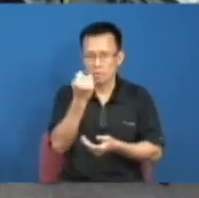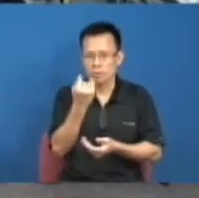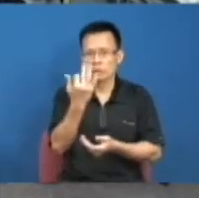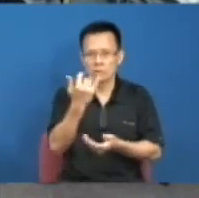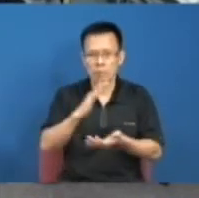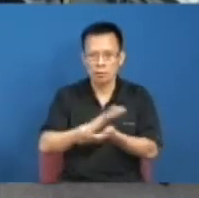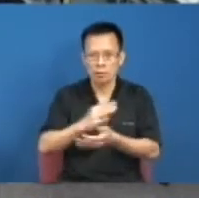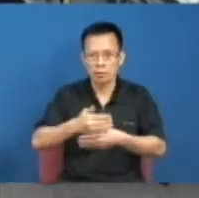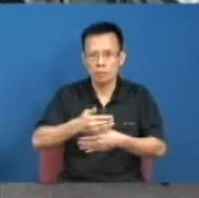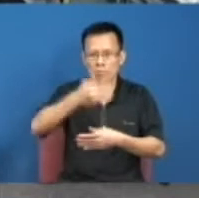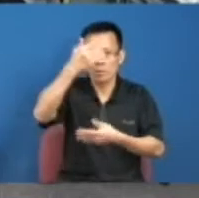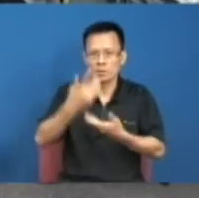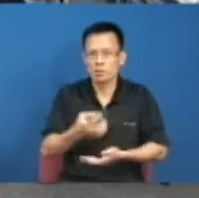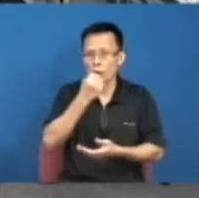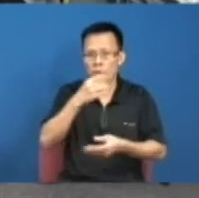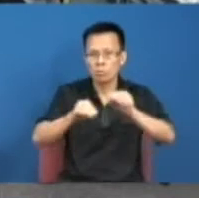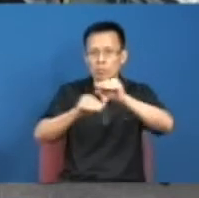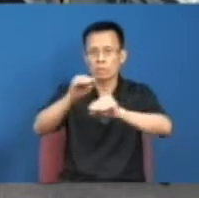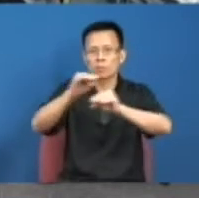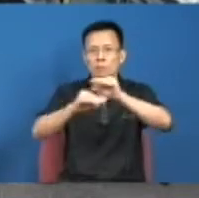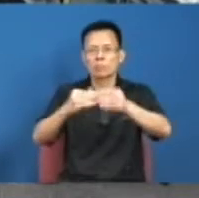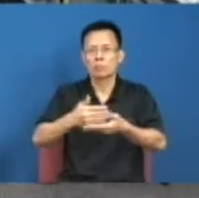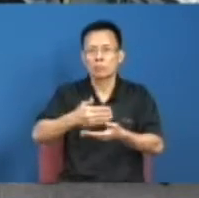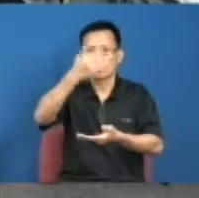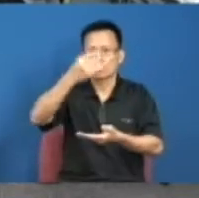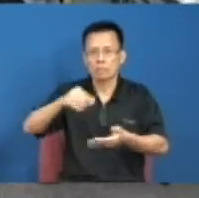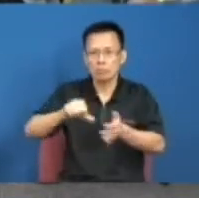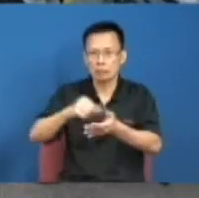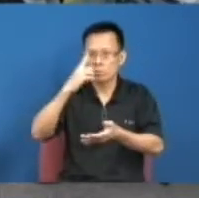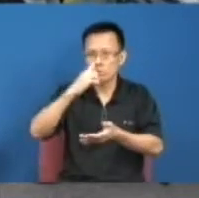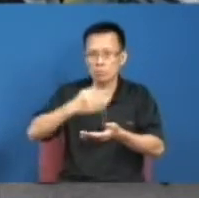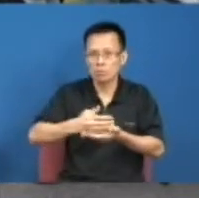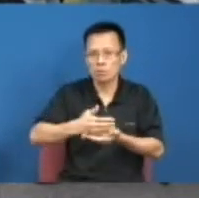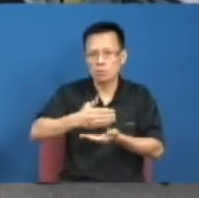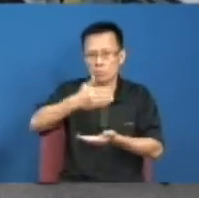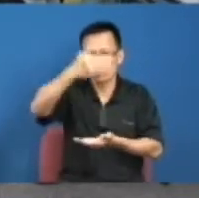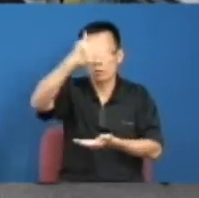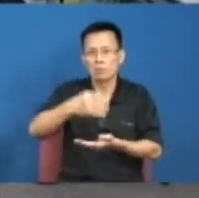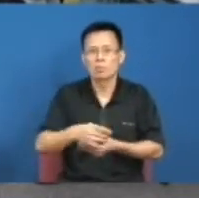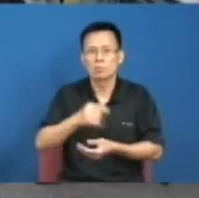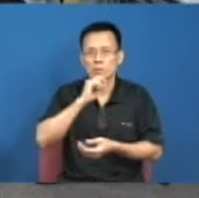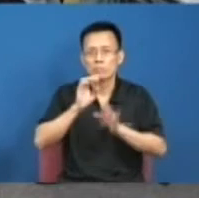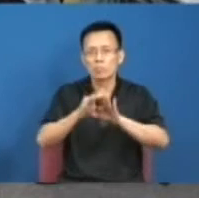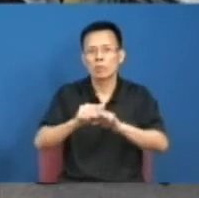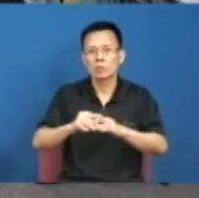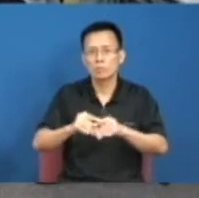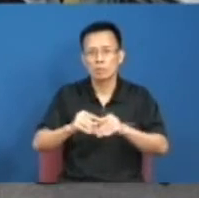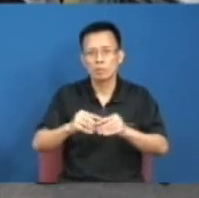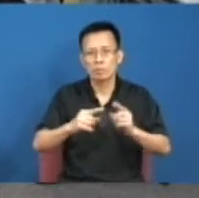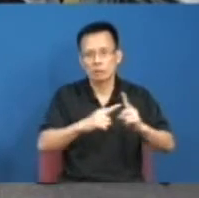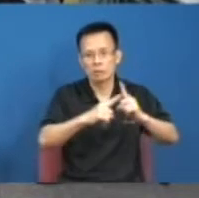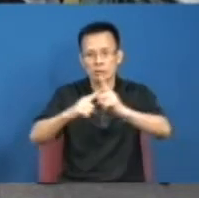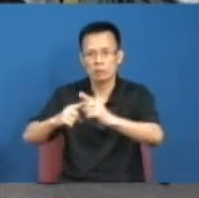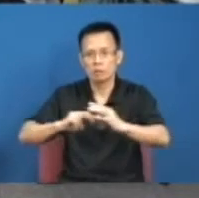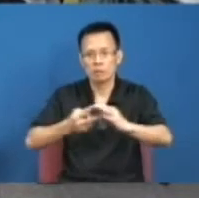而家香港咧起樓咧，即係全新嘅樓，我諗啊 ，Carrie 都知道我哋有幫啲居民收樓噶嘛。 係啊，會